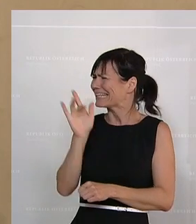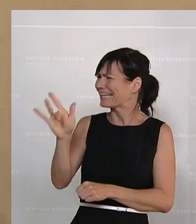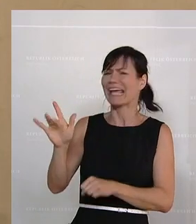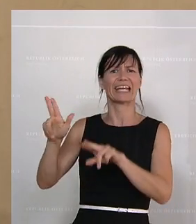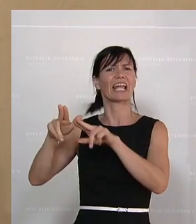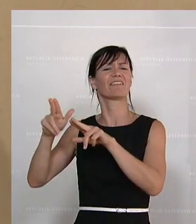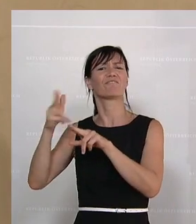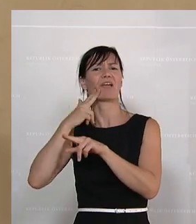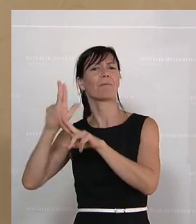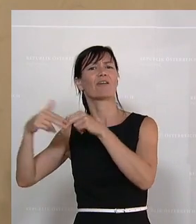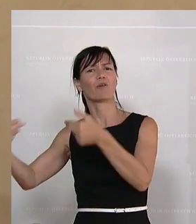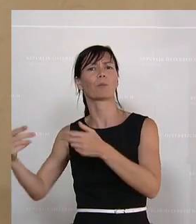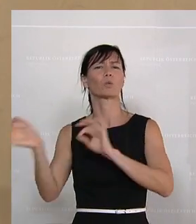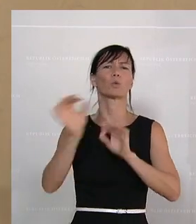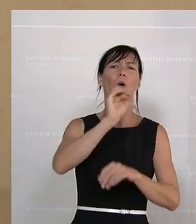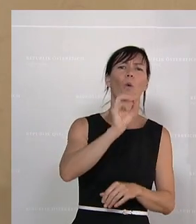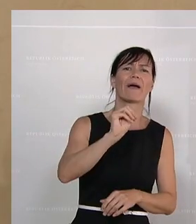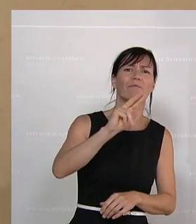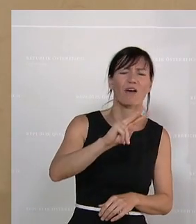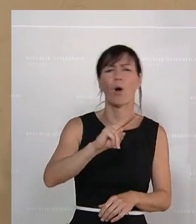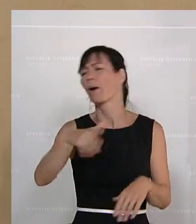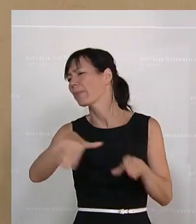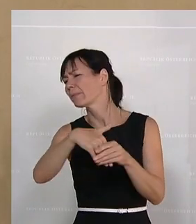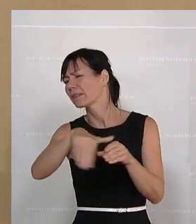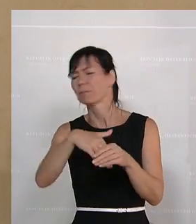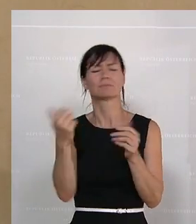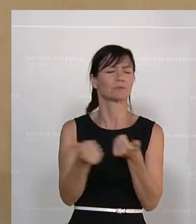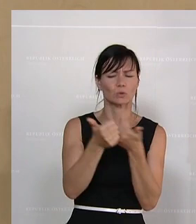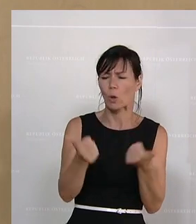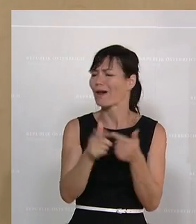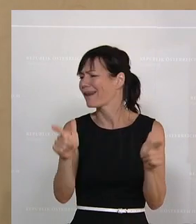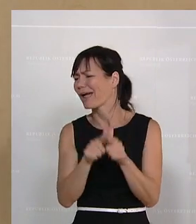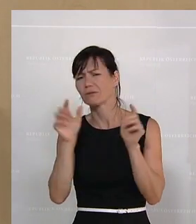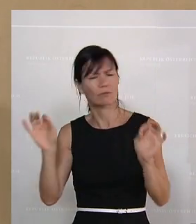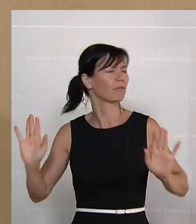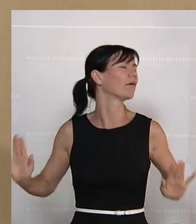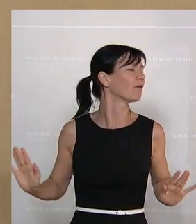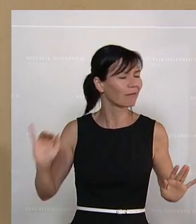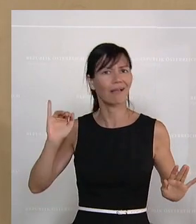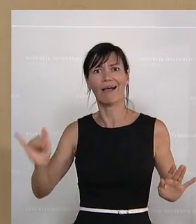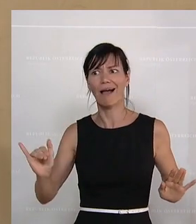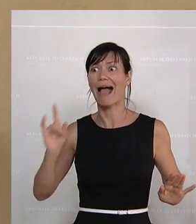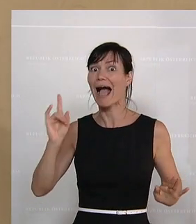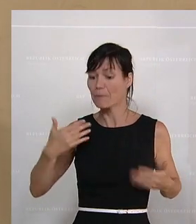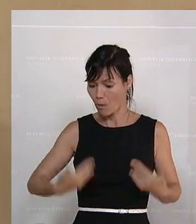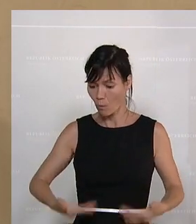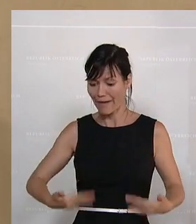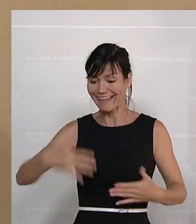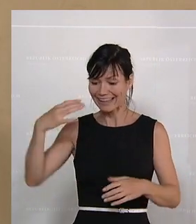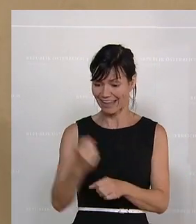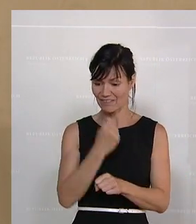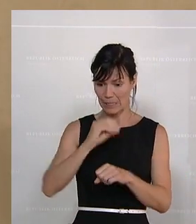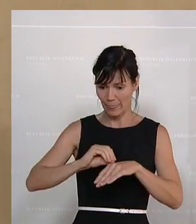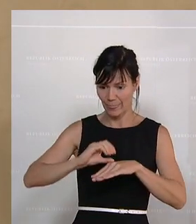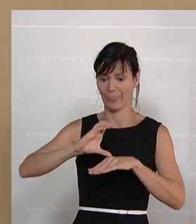omv super firmen alles in ordnung die mitarbeiter dort tolle leistungen alles okay aber die machen heuer die